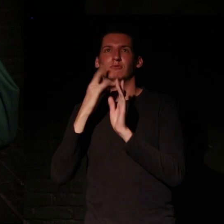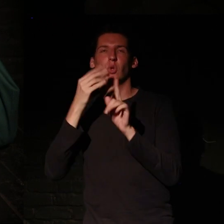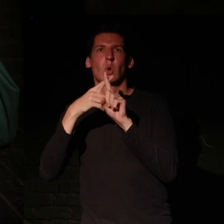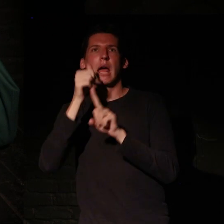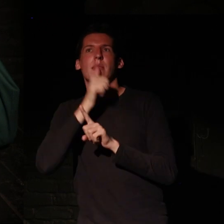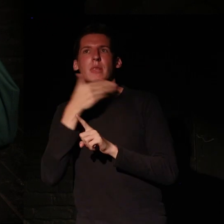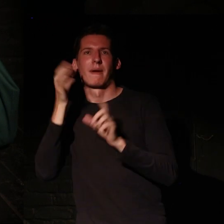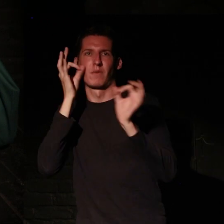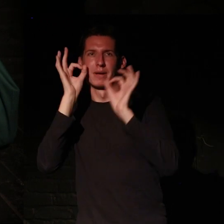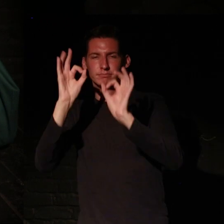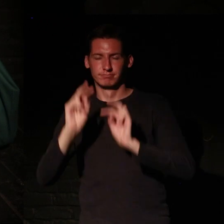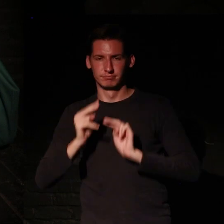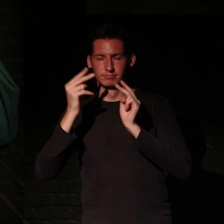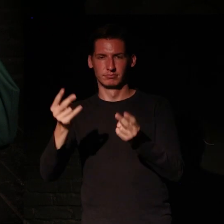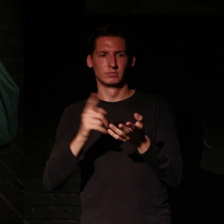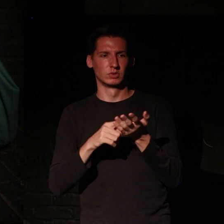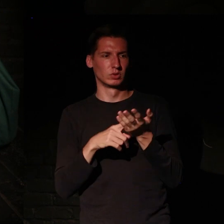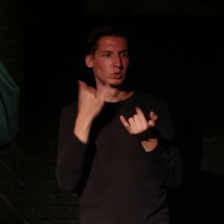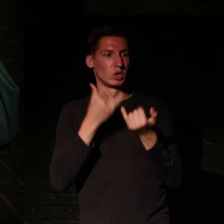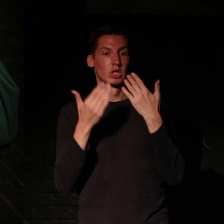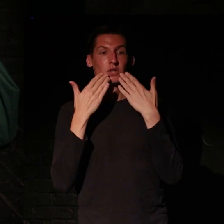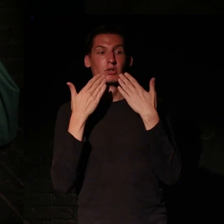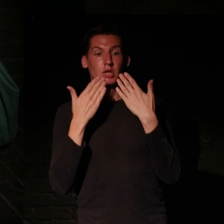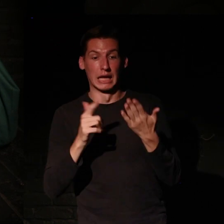my sobie znowu na podstawie